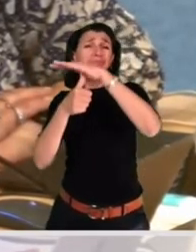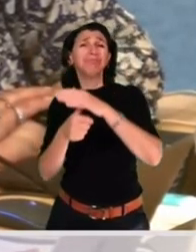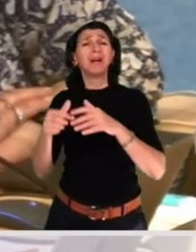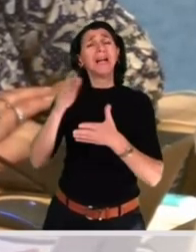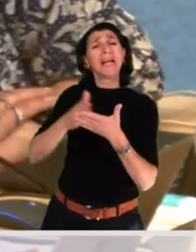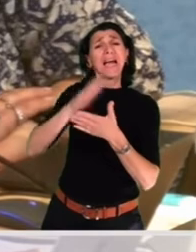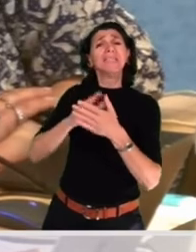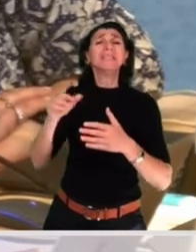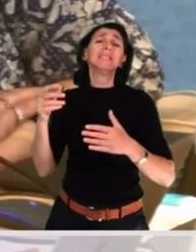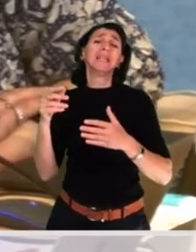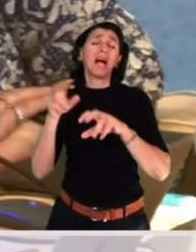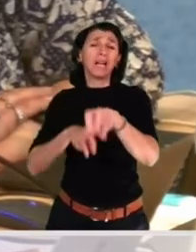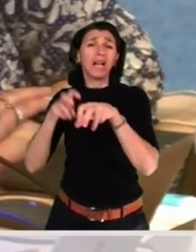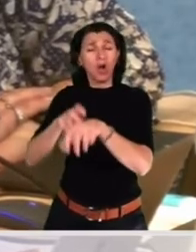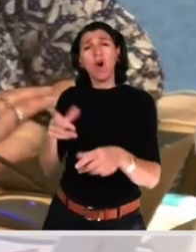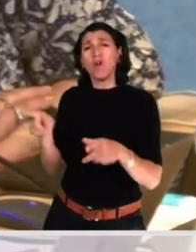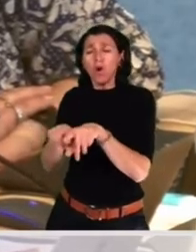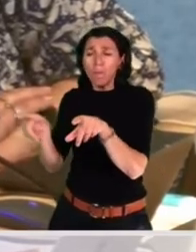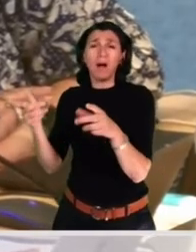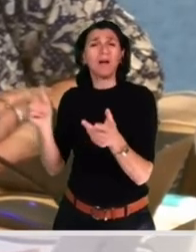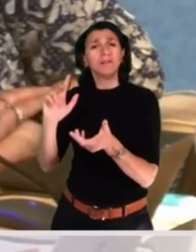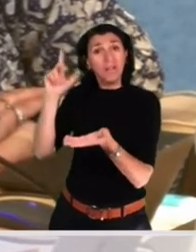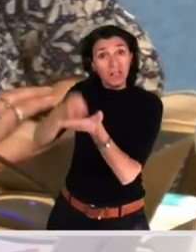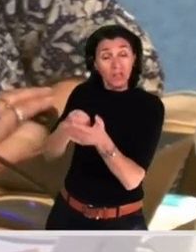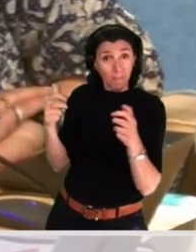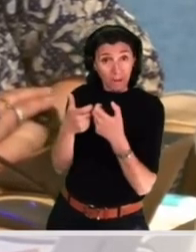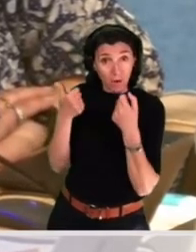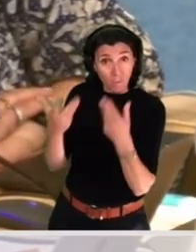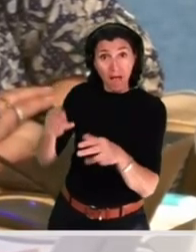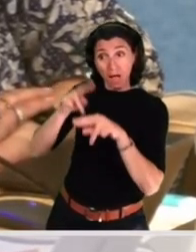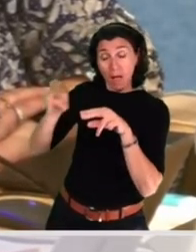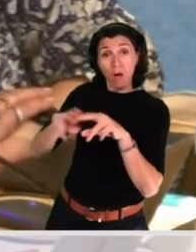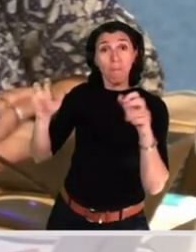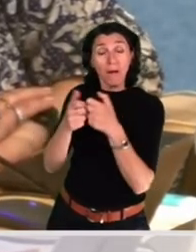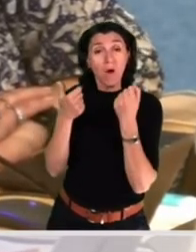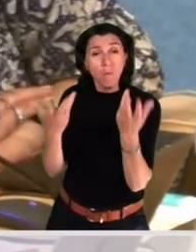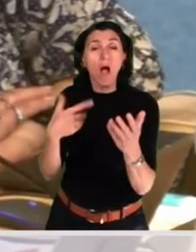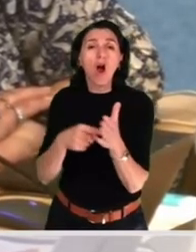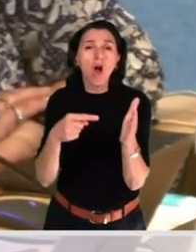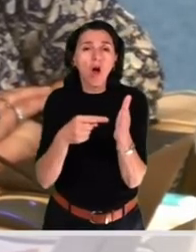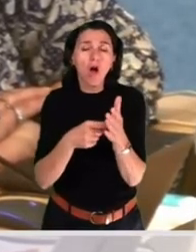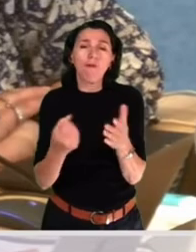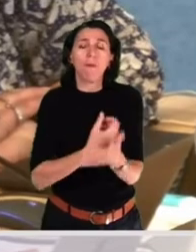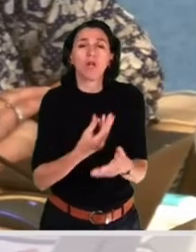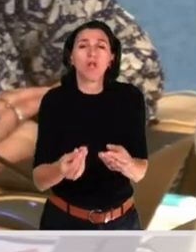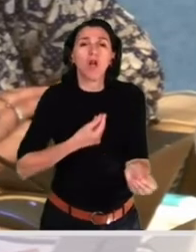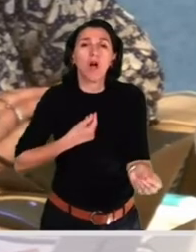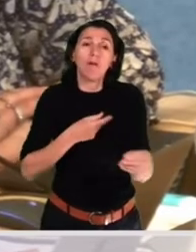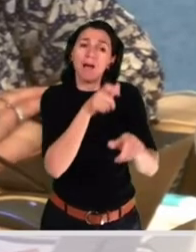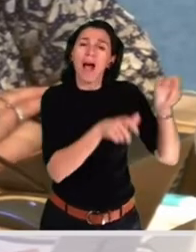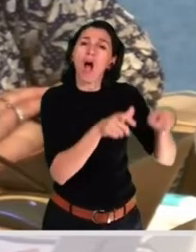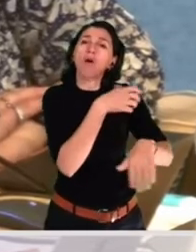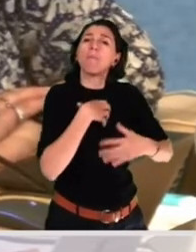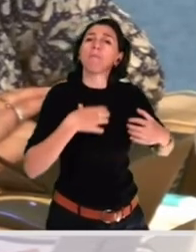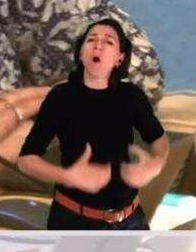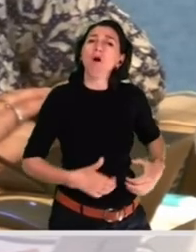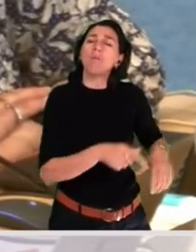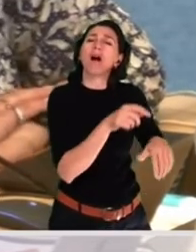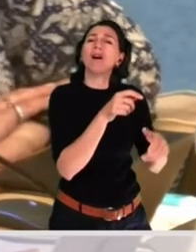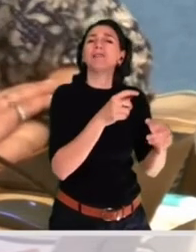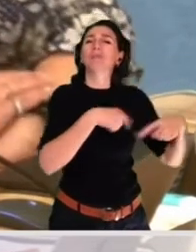et aménagement que, pour l'instant, membre de la commission des finances appelée ressources, je n'ai pas pu obtenir. Je